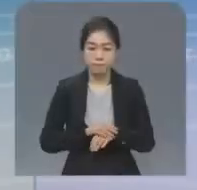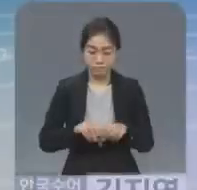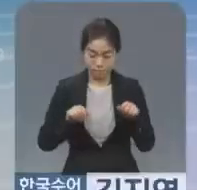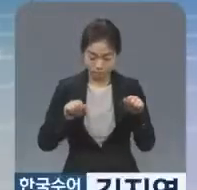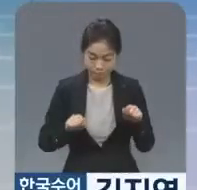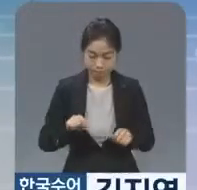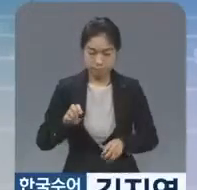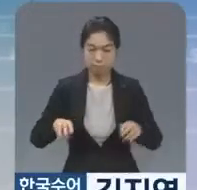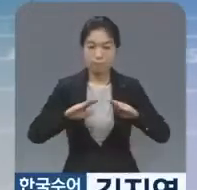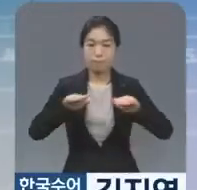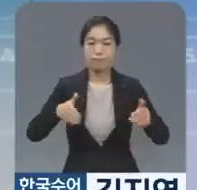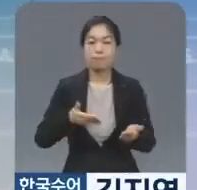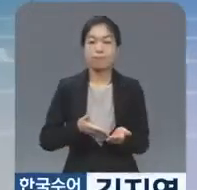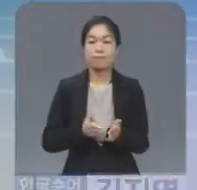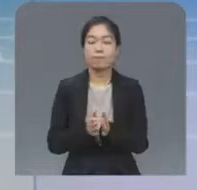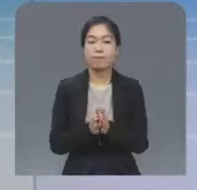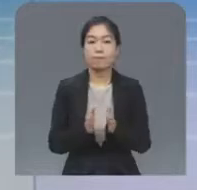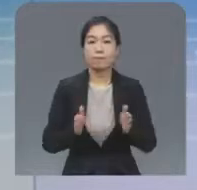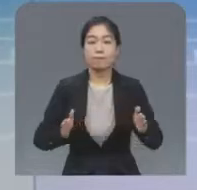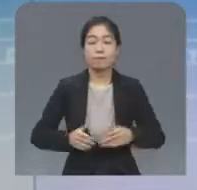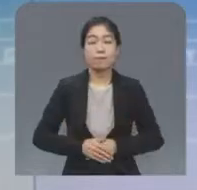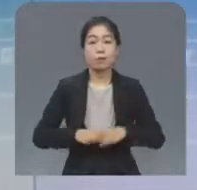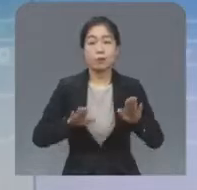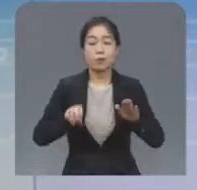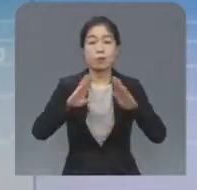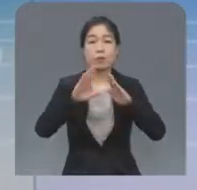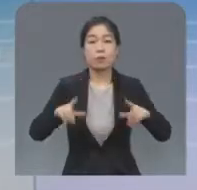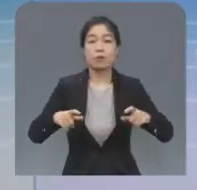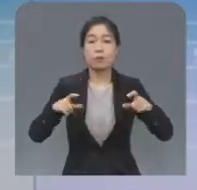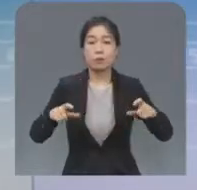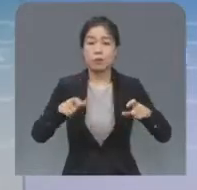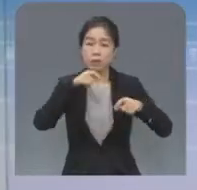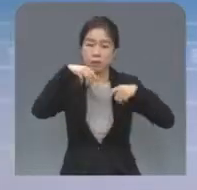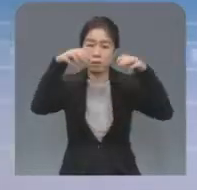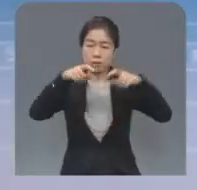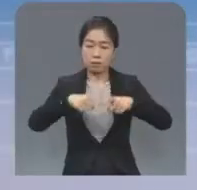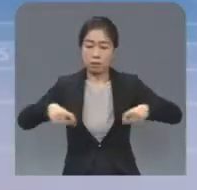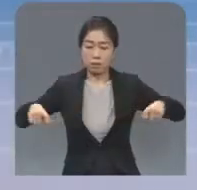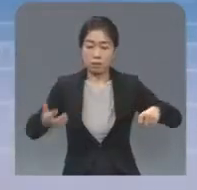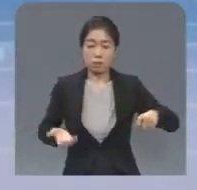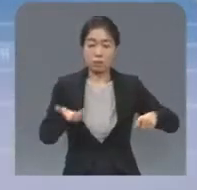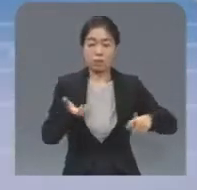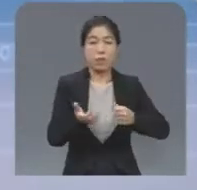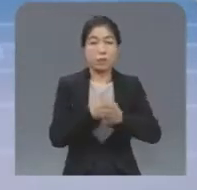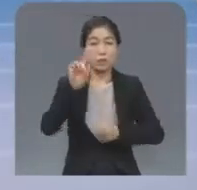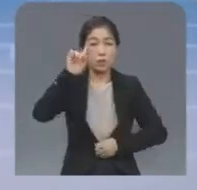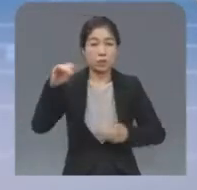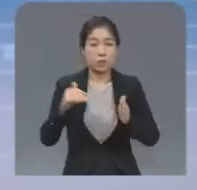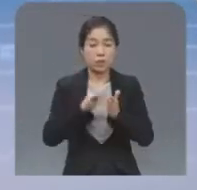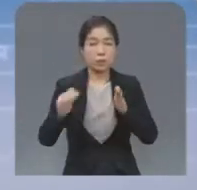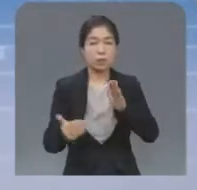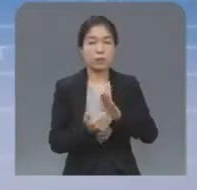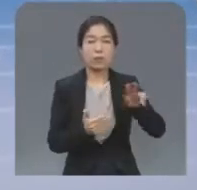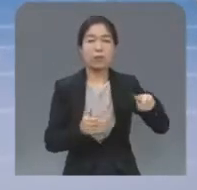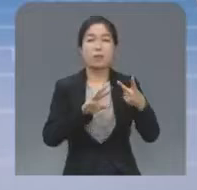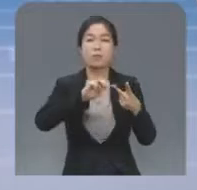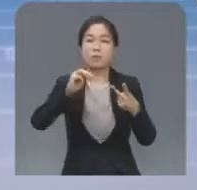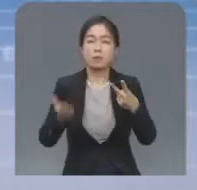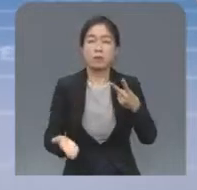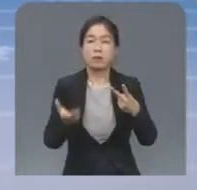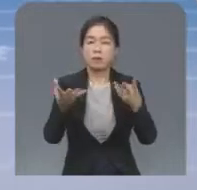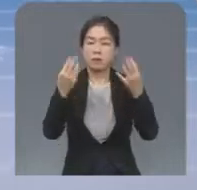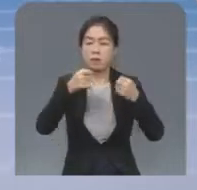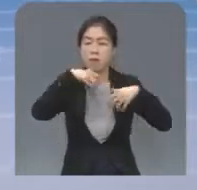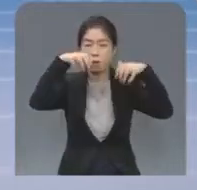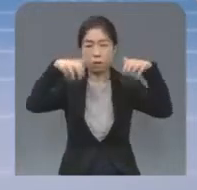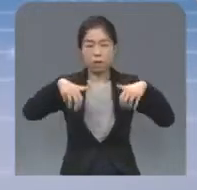안녕하십니까? 계속해서 광주에서 전해드립니다. 오늘 광주 전남 지역은 장마 전선이 북상하면서 내일까지 최대 200mm 이상의 많은